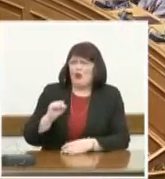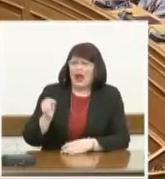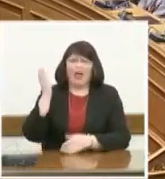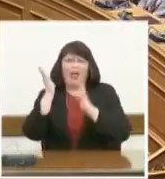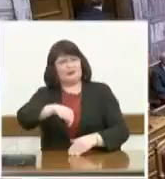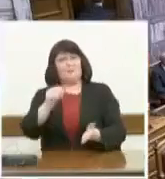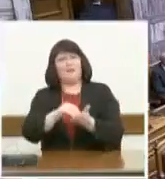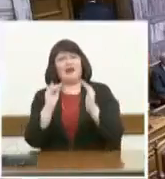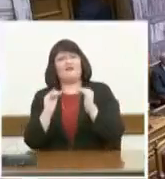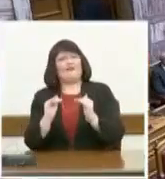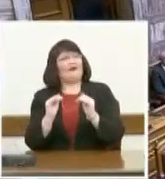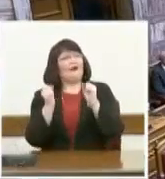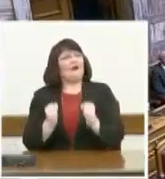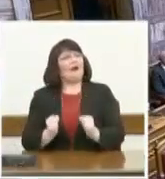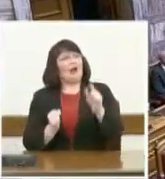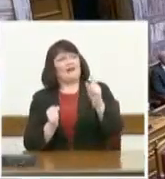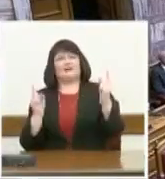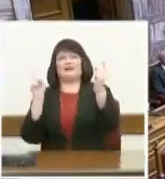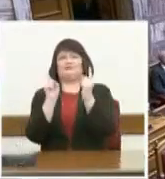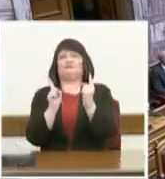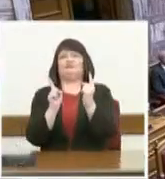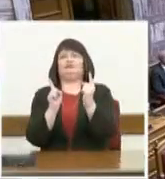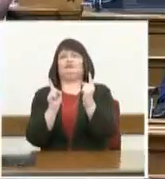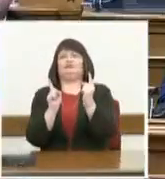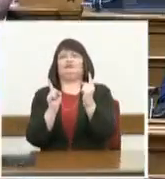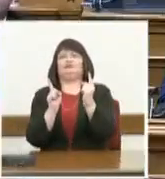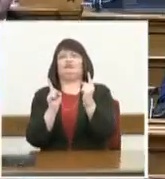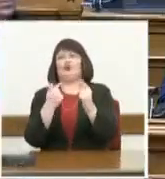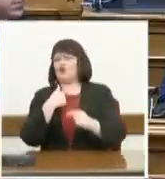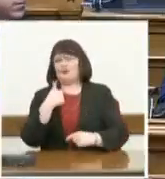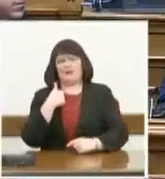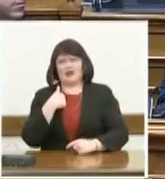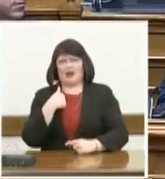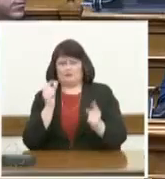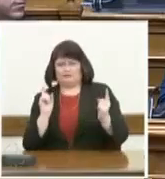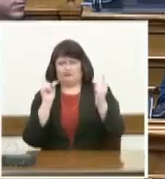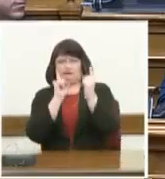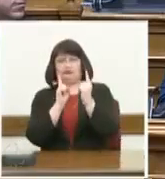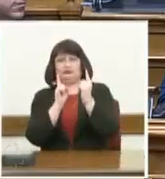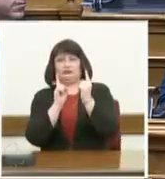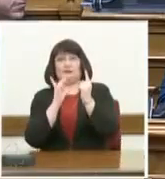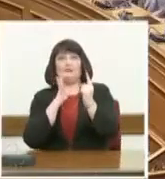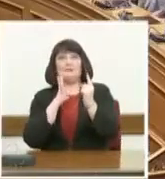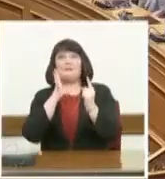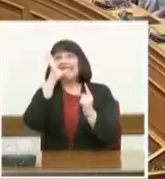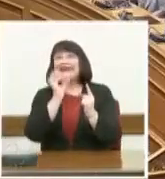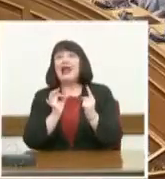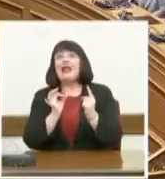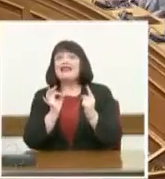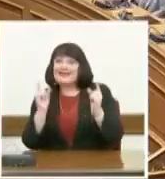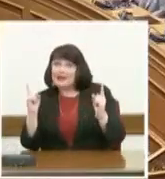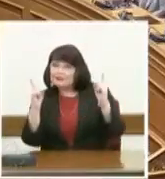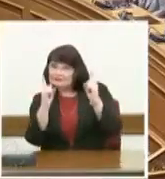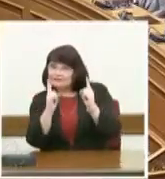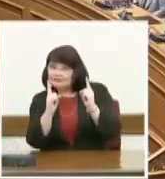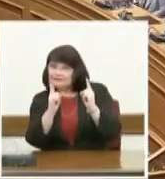είναι ένας πολύ σημαντικός πυλώνας της ελληνικής οικονομίας, είναι ουσιαστικά αυτό το οποίο ταιριάζει πάρα πολύ στον Έλληνα και στην Ελλάδα. Αλλά ξέρεις ότι οι